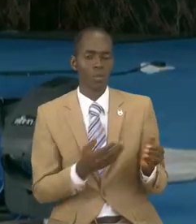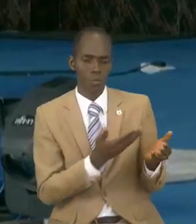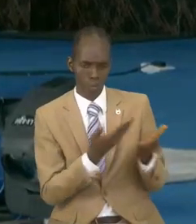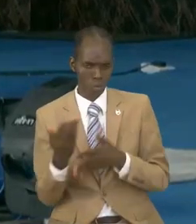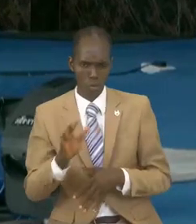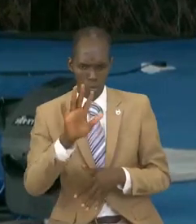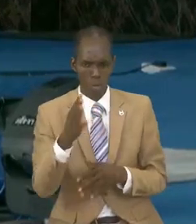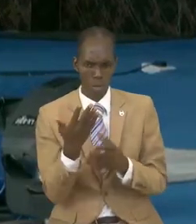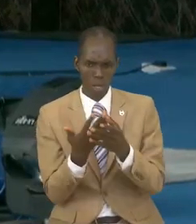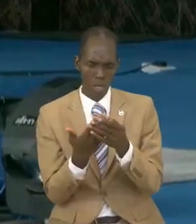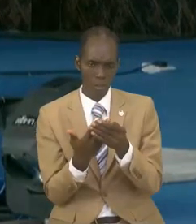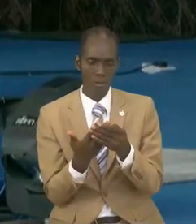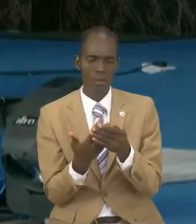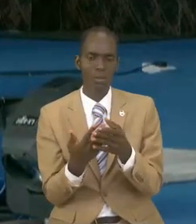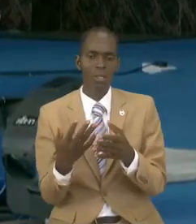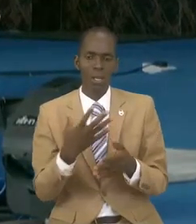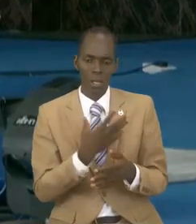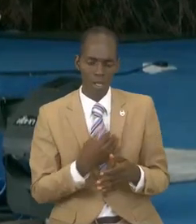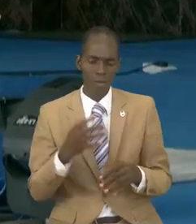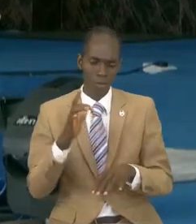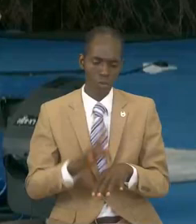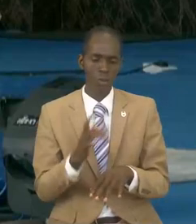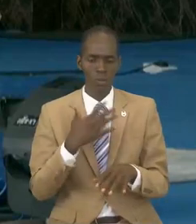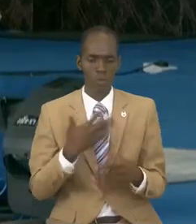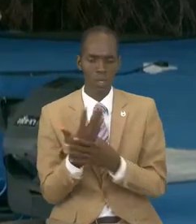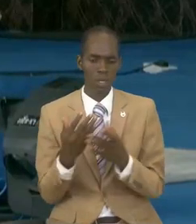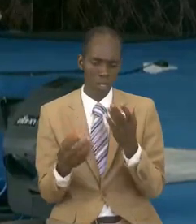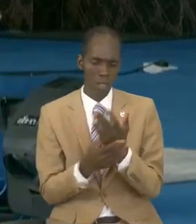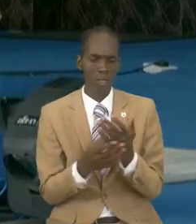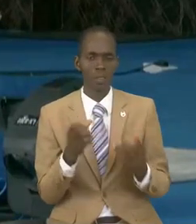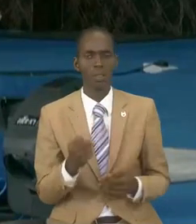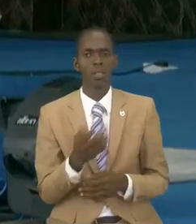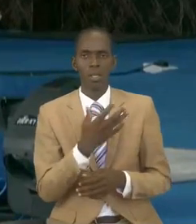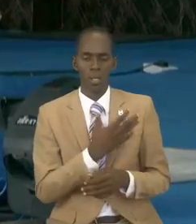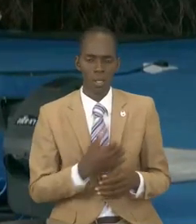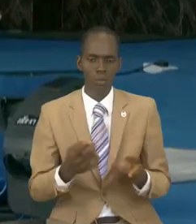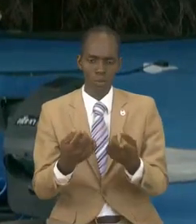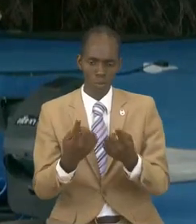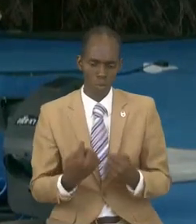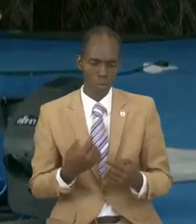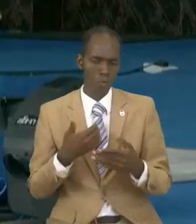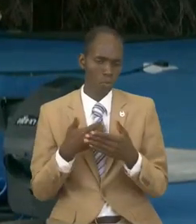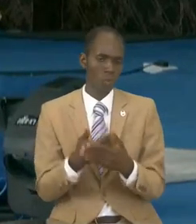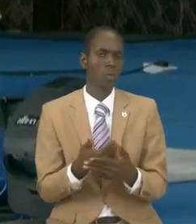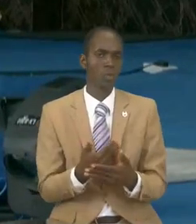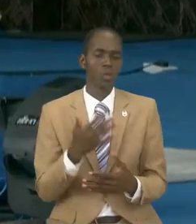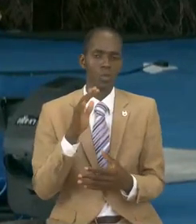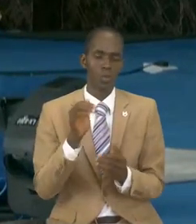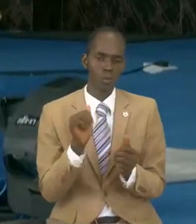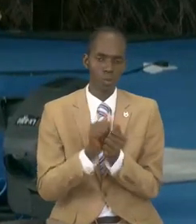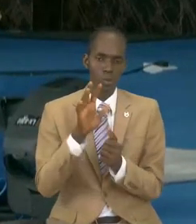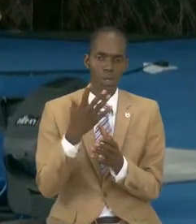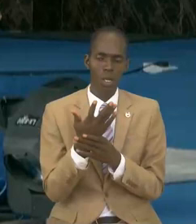doigt et regarde mes mains. Avance aussi ta main